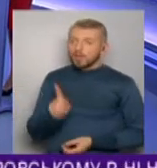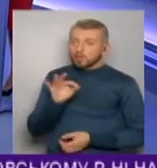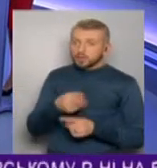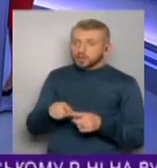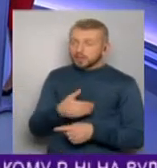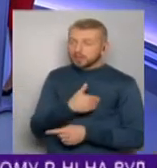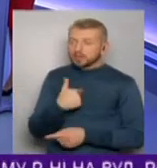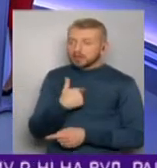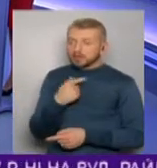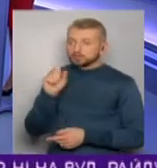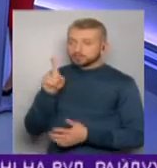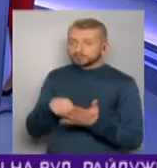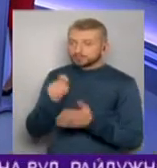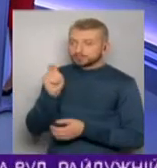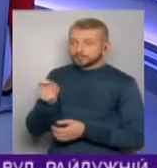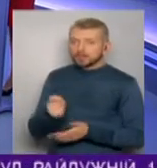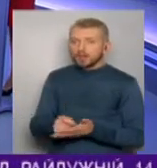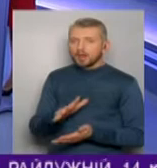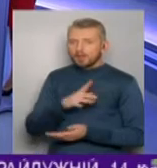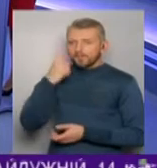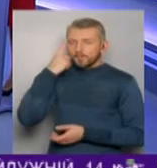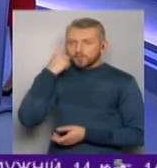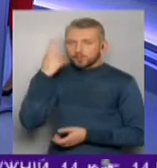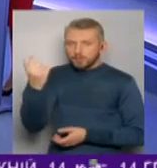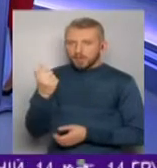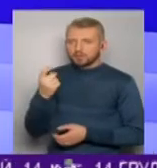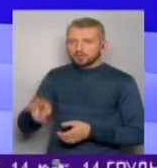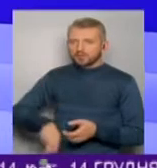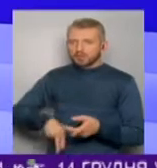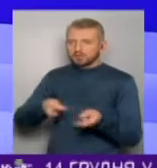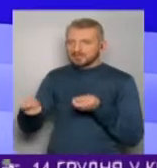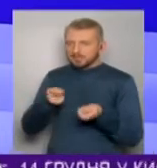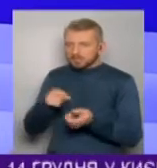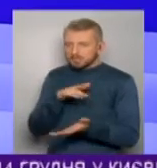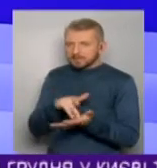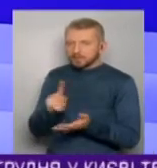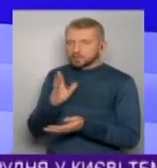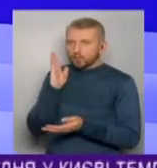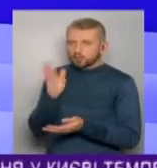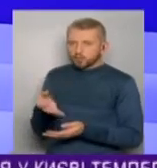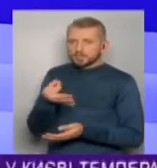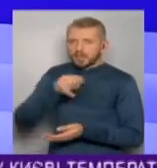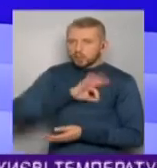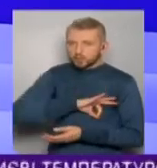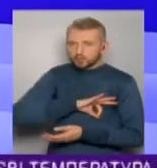хотіла запитати. Дійсно, повідомлялося в адміністрації міській про те, що будуть залучені і